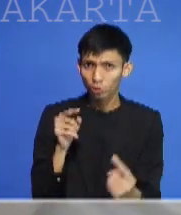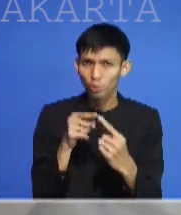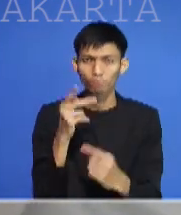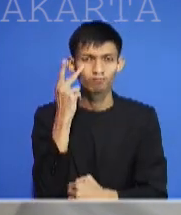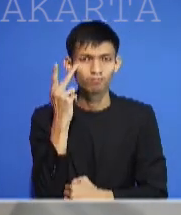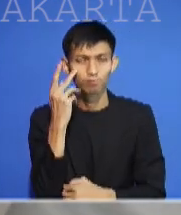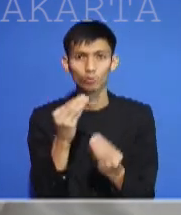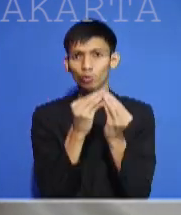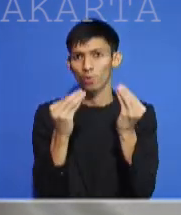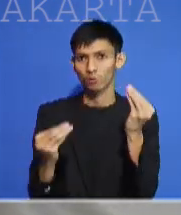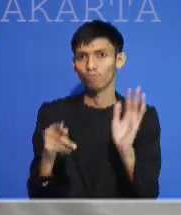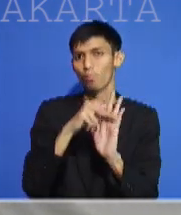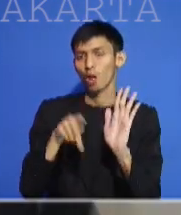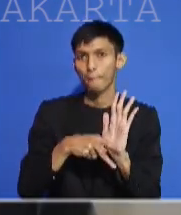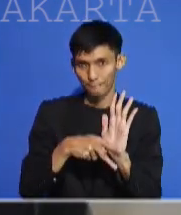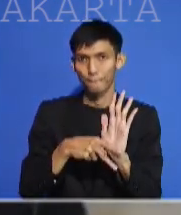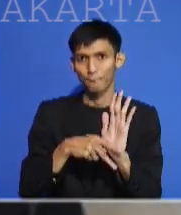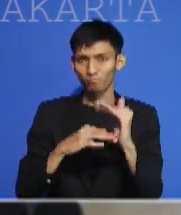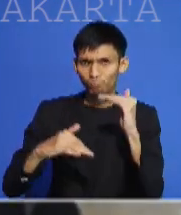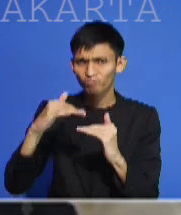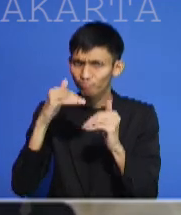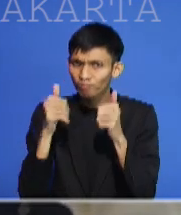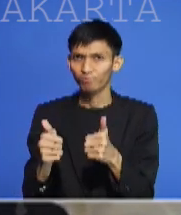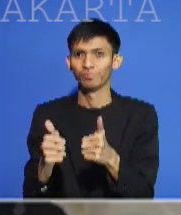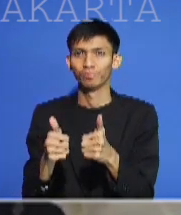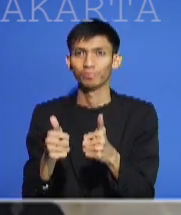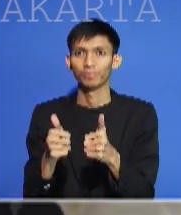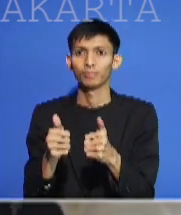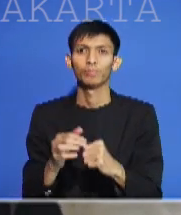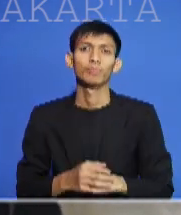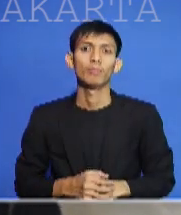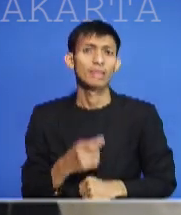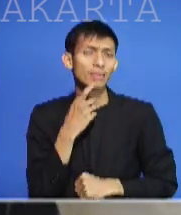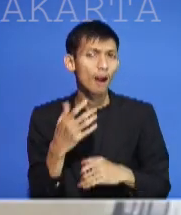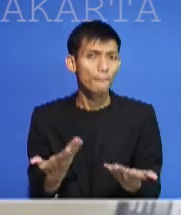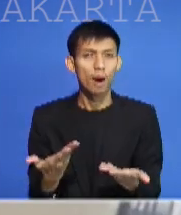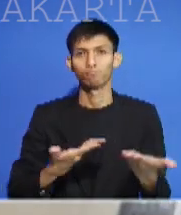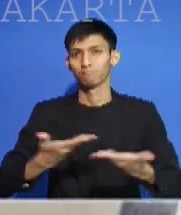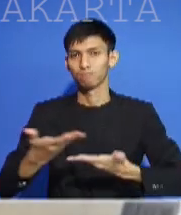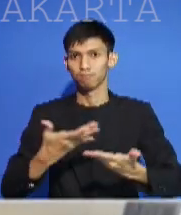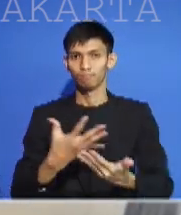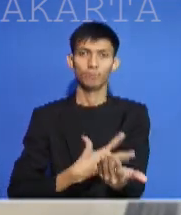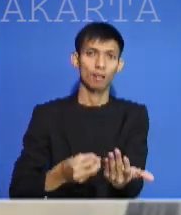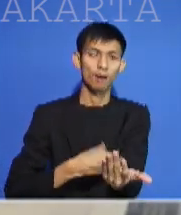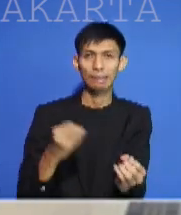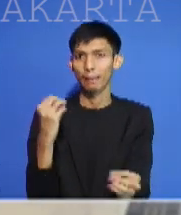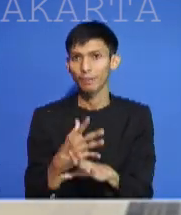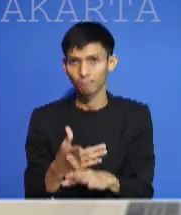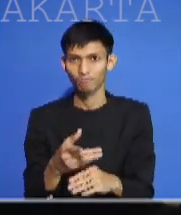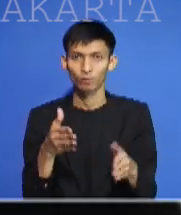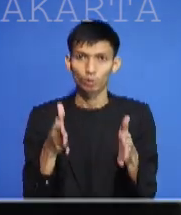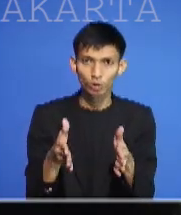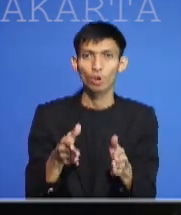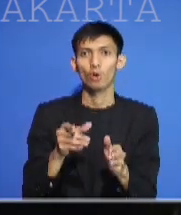meningkatkan program-program pengurus sebelumnya yang sangat bagus, diantaranya program layanan donor darah gratis bagi penduduk Sleman